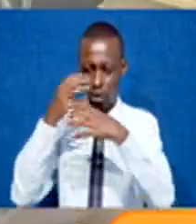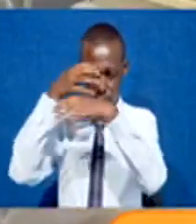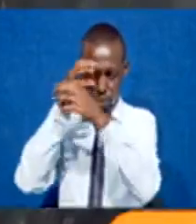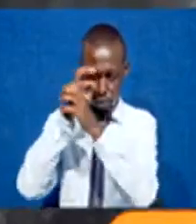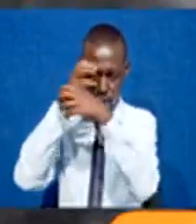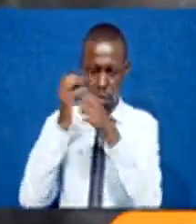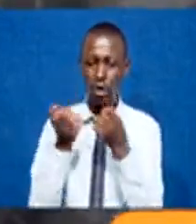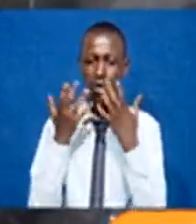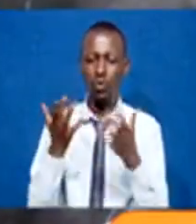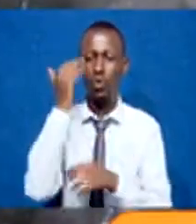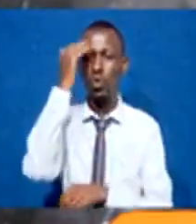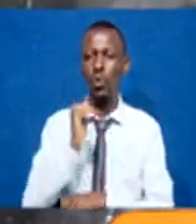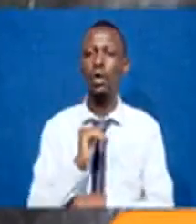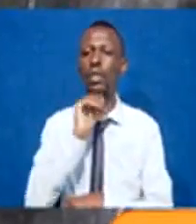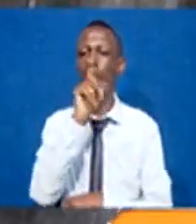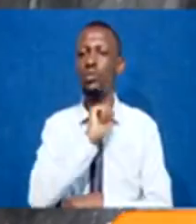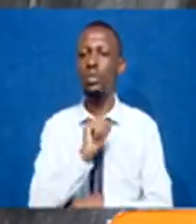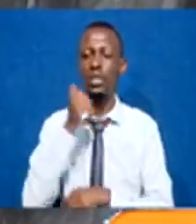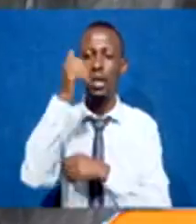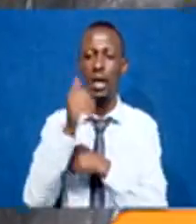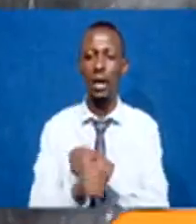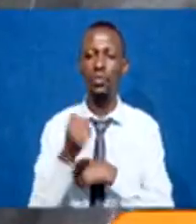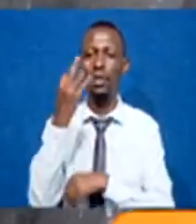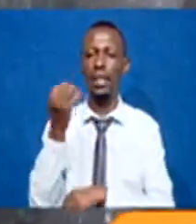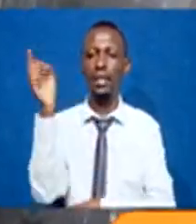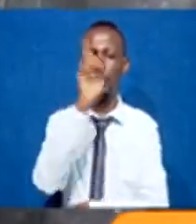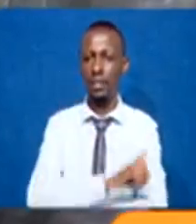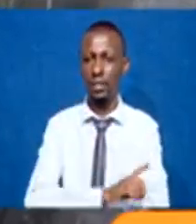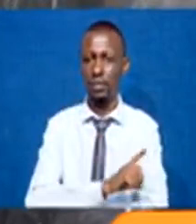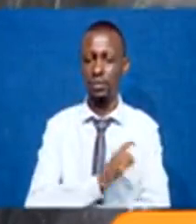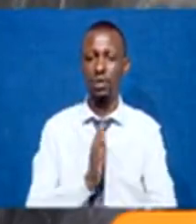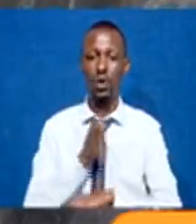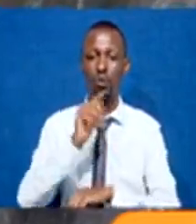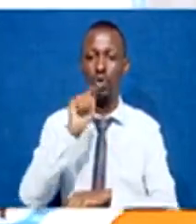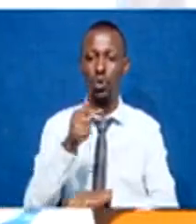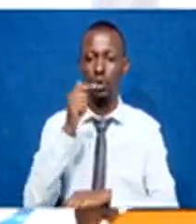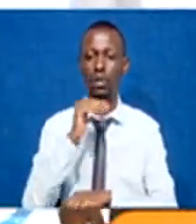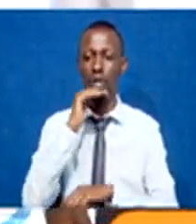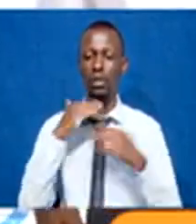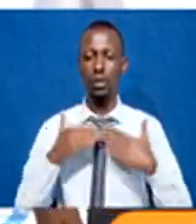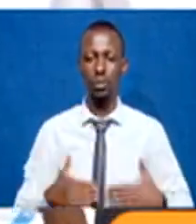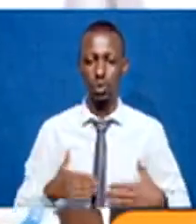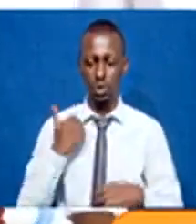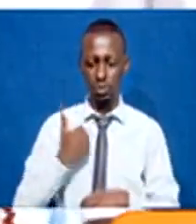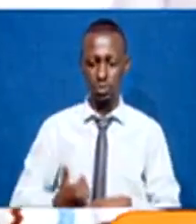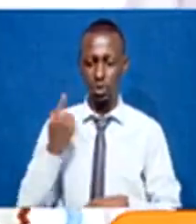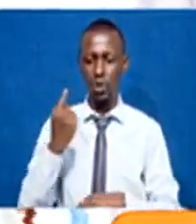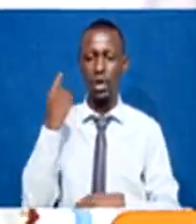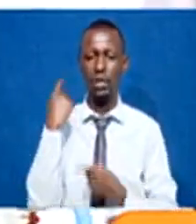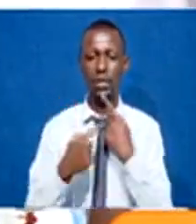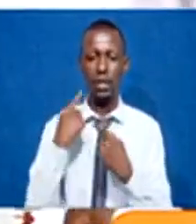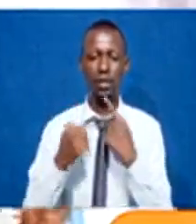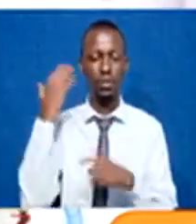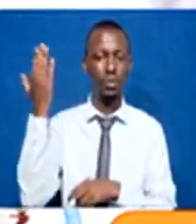mwana wao katika siku 30. Jumla ya maiti 1000 zimefanyiwa uchunguzi katika muda wa mwaka mmoja